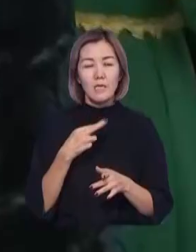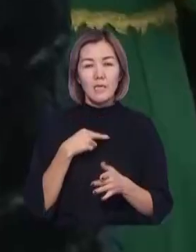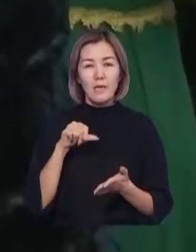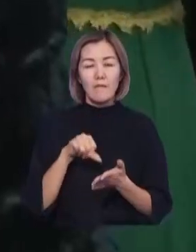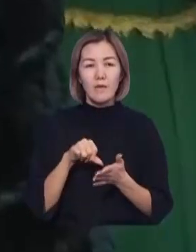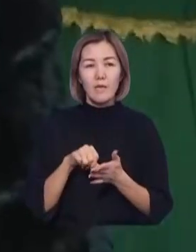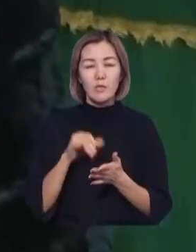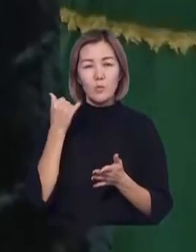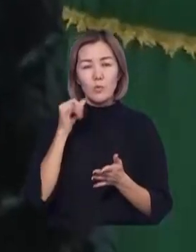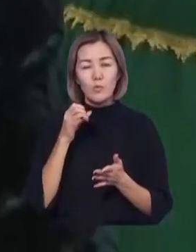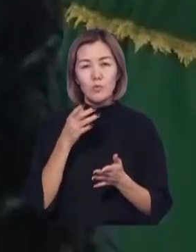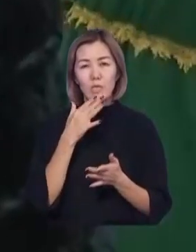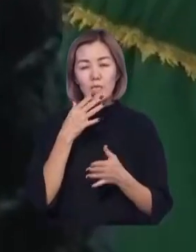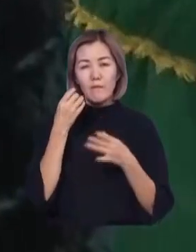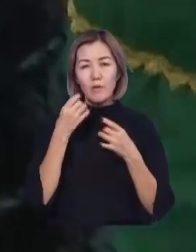представим